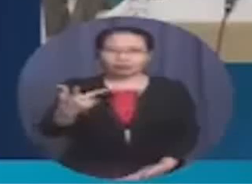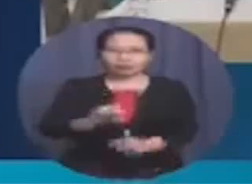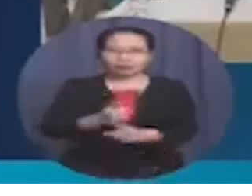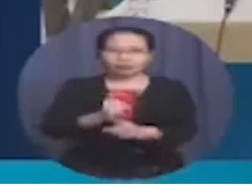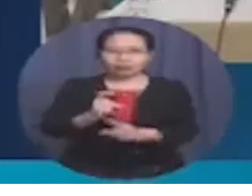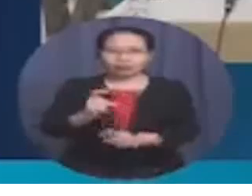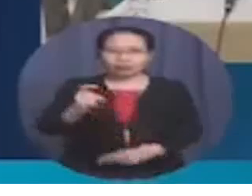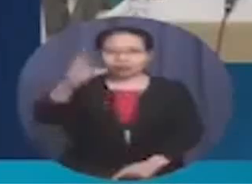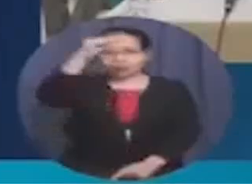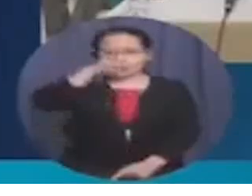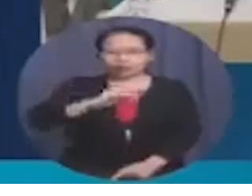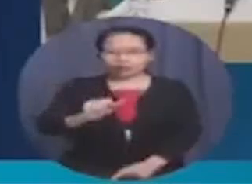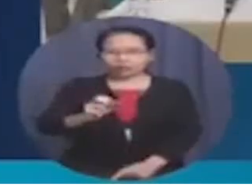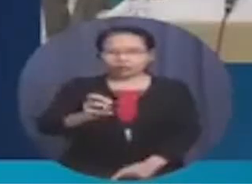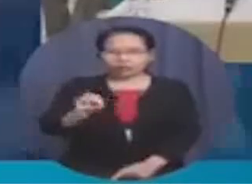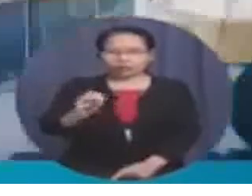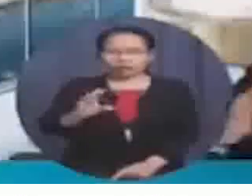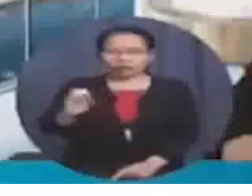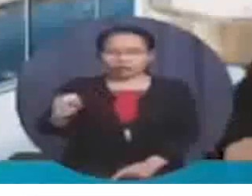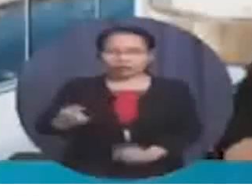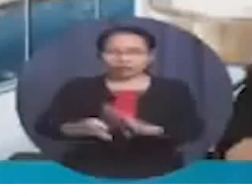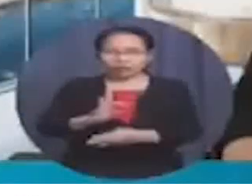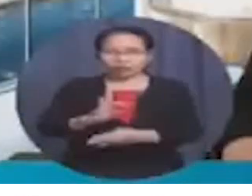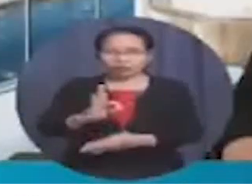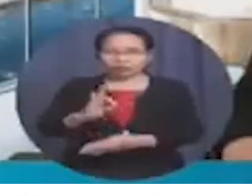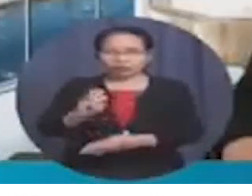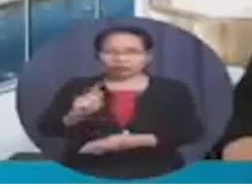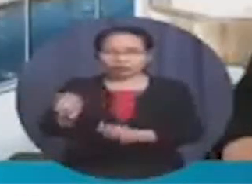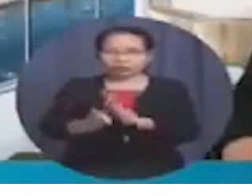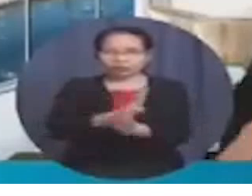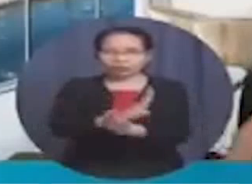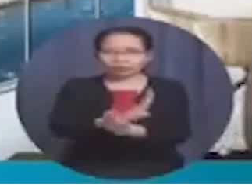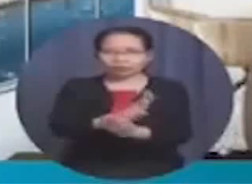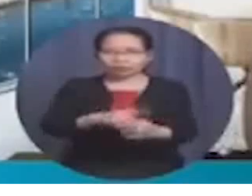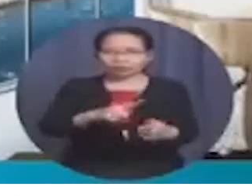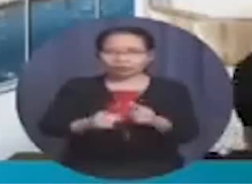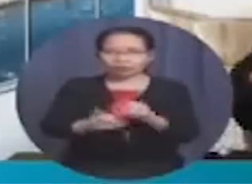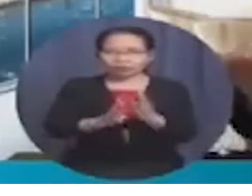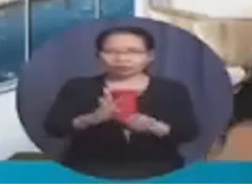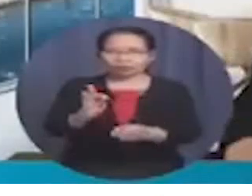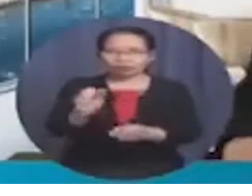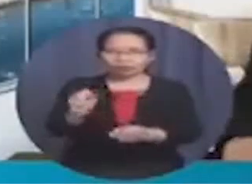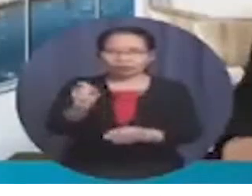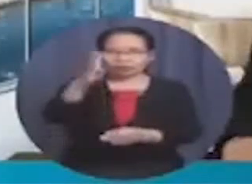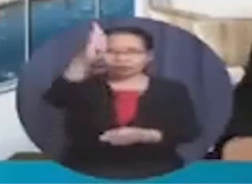galing sa lalaki, sa sperm cell, para ka maging fetus. No? Eh, naging fetus daw ang